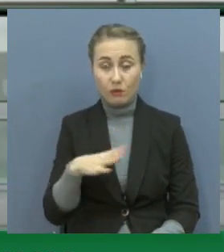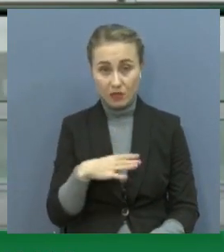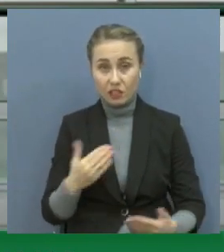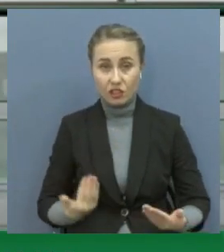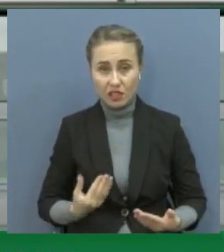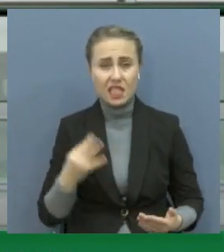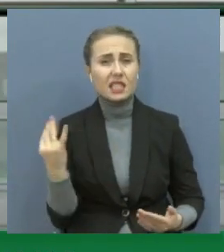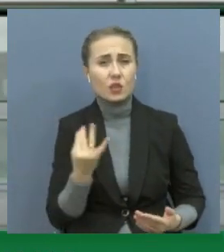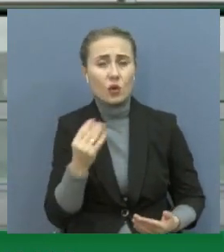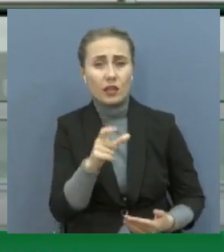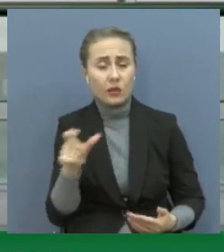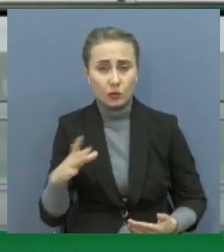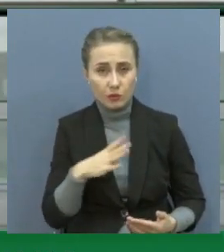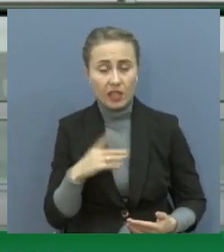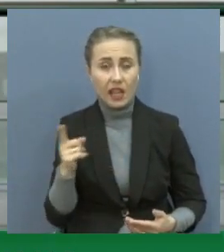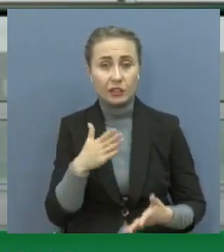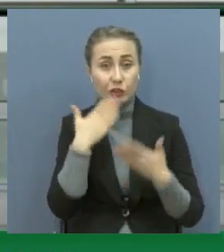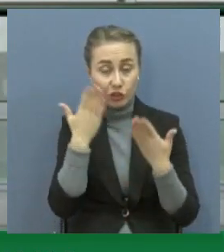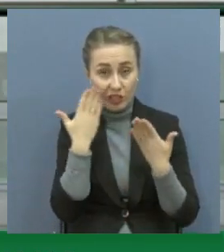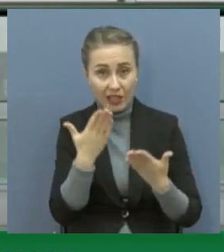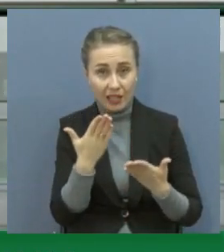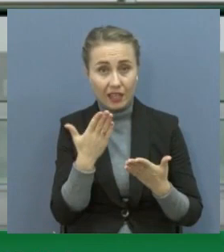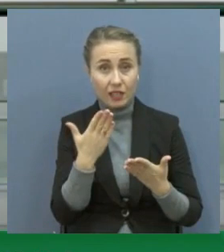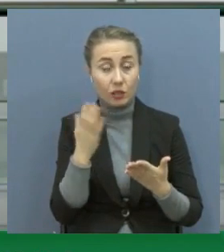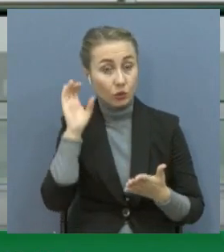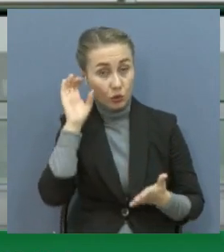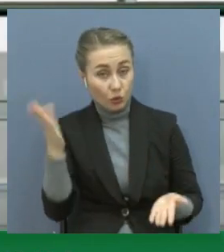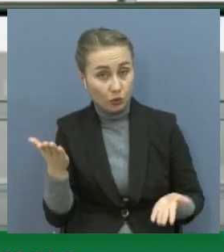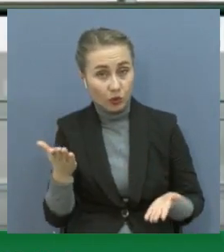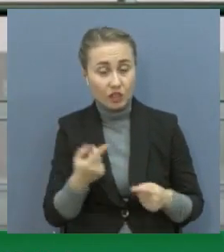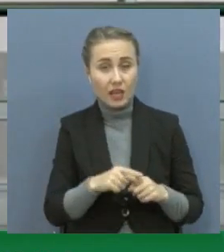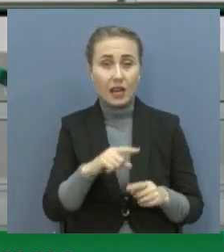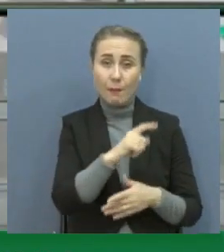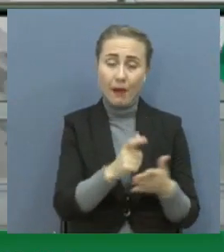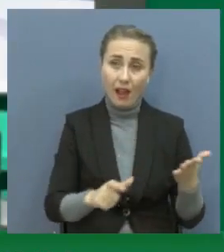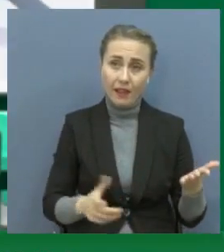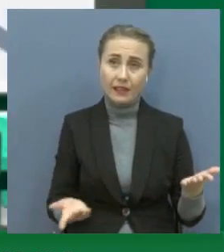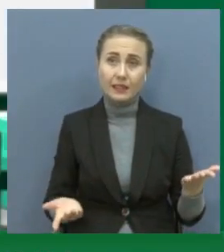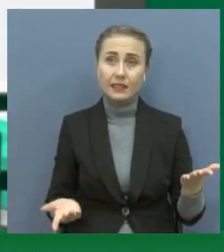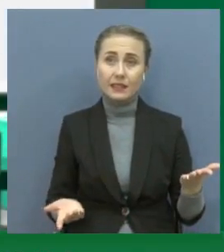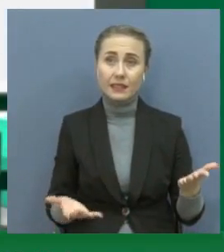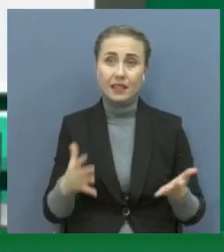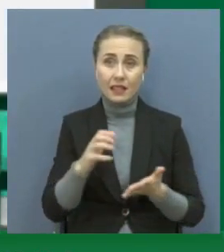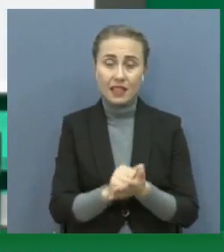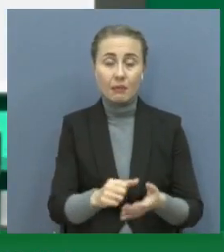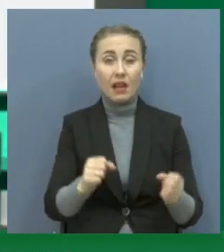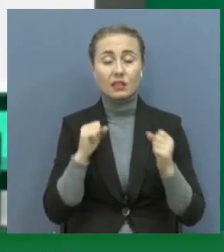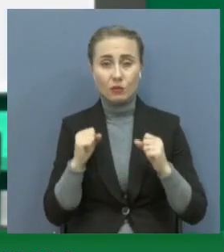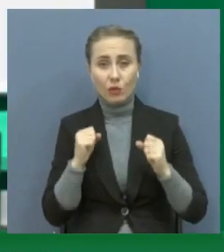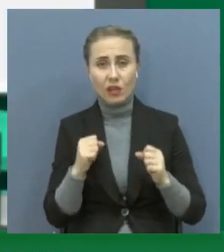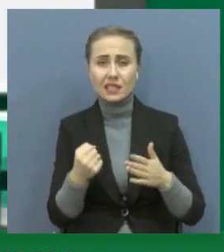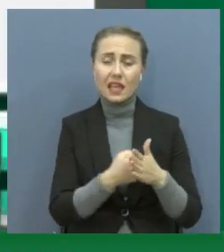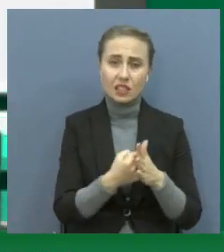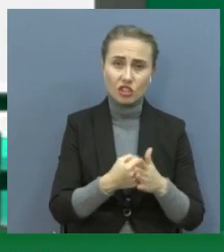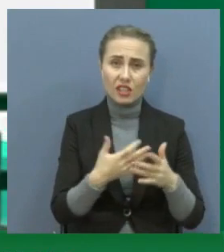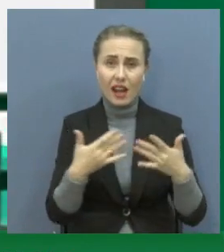были интересными люди, они читали вслух таких поэтов, занимались спортом, такие были